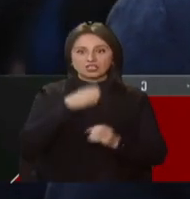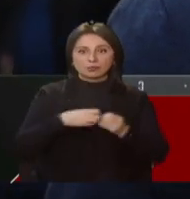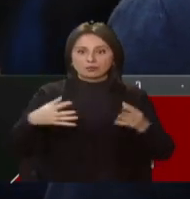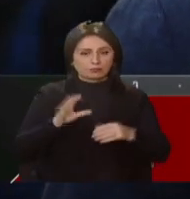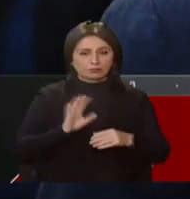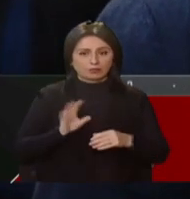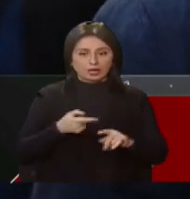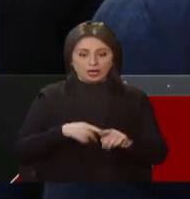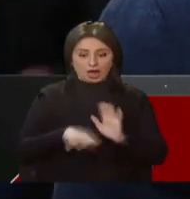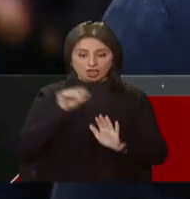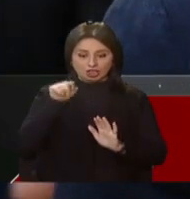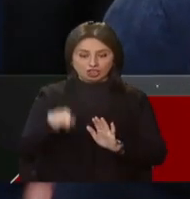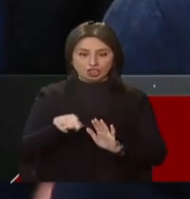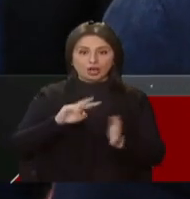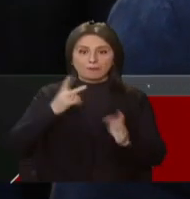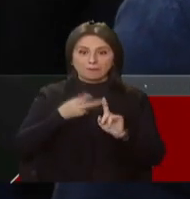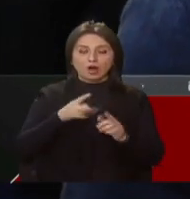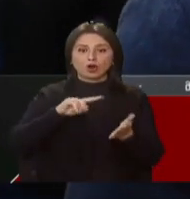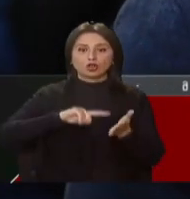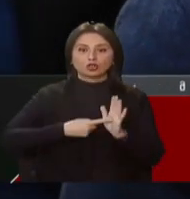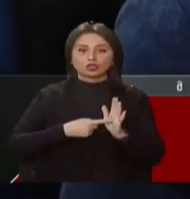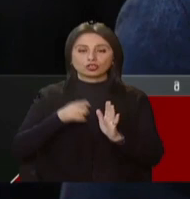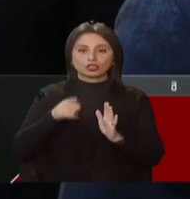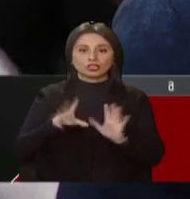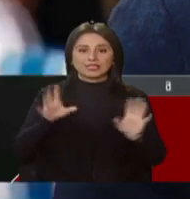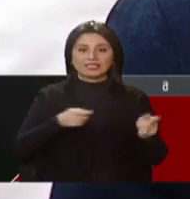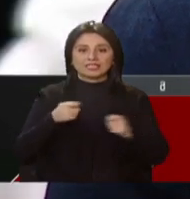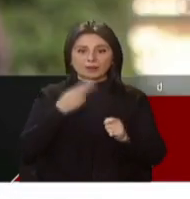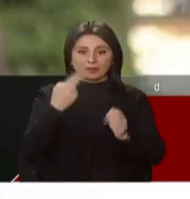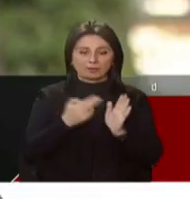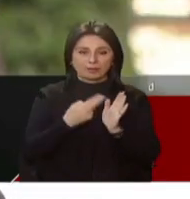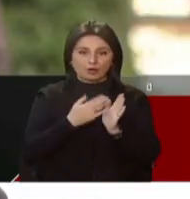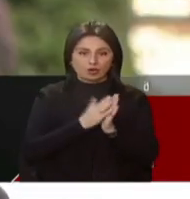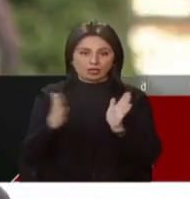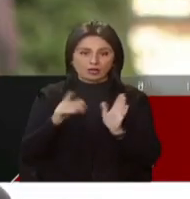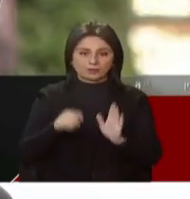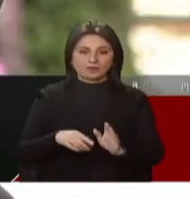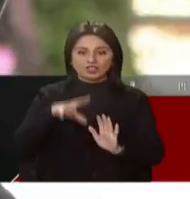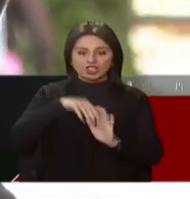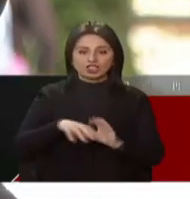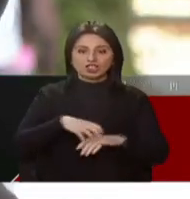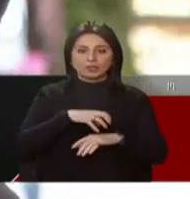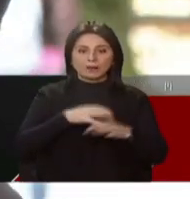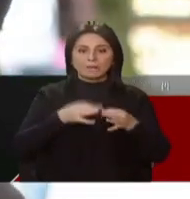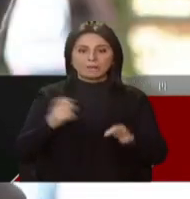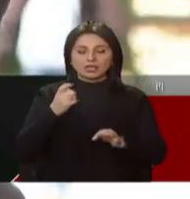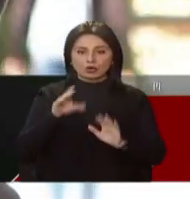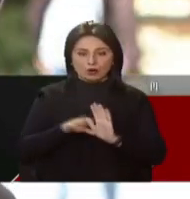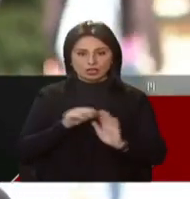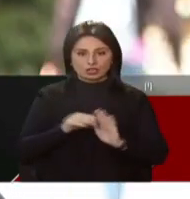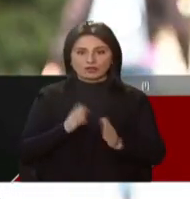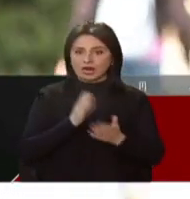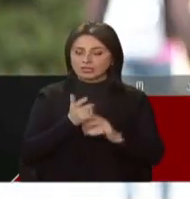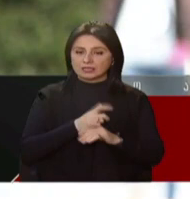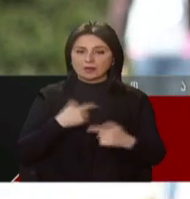soret, amitom ikna, arceului, meu relocație, sa prezideto, biblioteca. Și de partidul Democrația, dar arceul nebi.